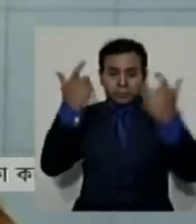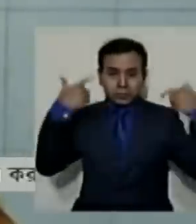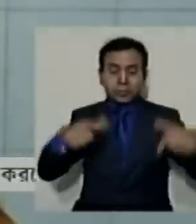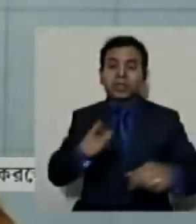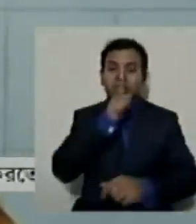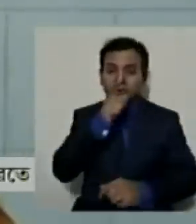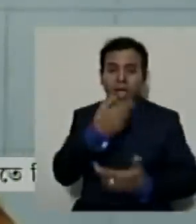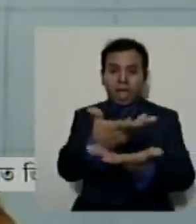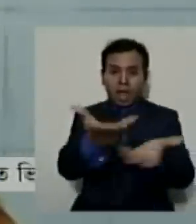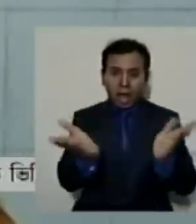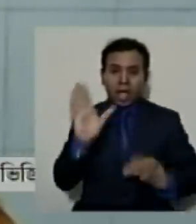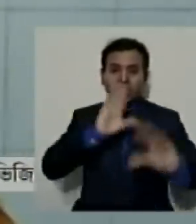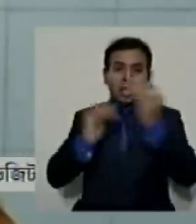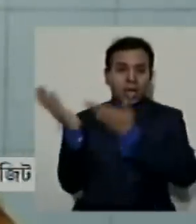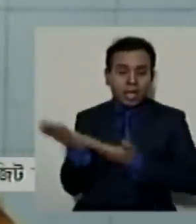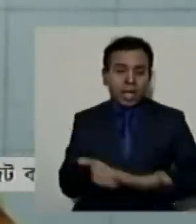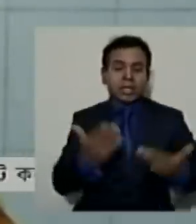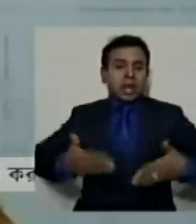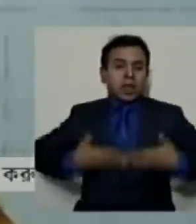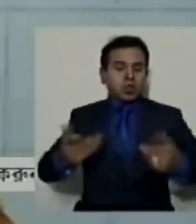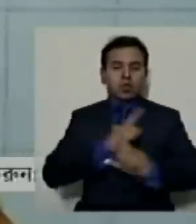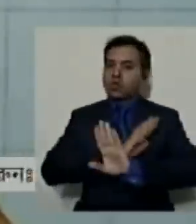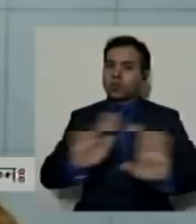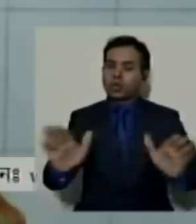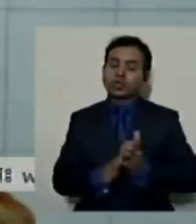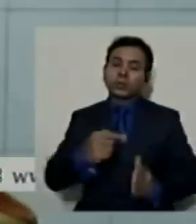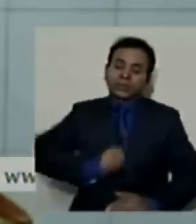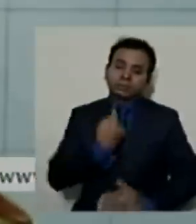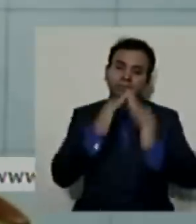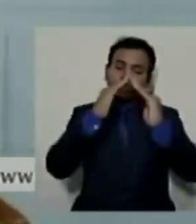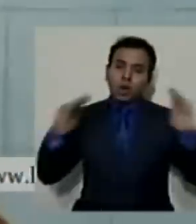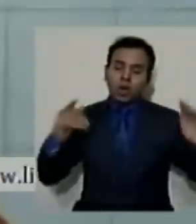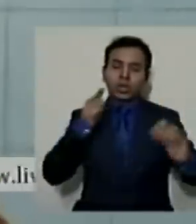ইফতার করব, ইশার নামাজ আদায় করব এবং তারাবির নামাজ আদায় করব।